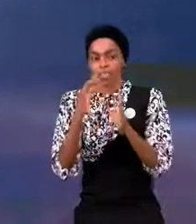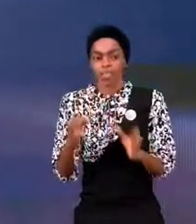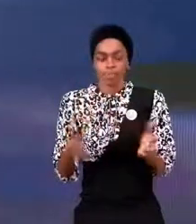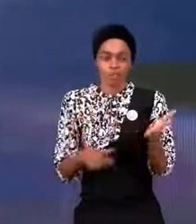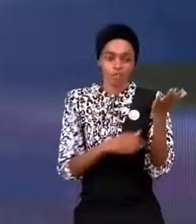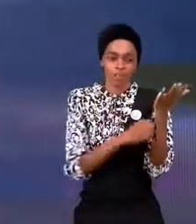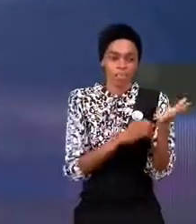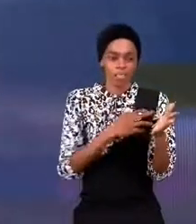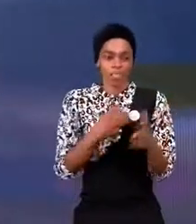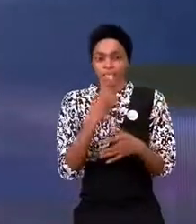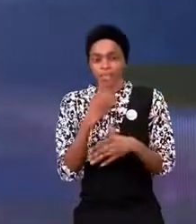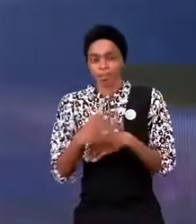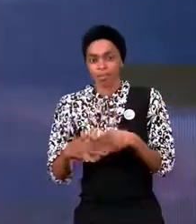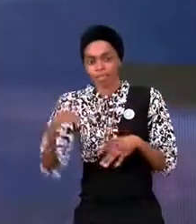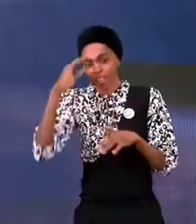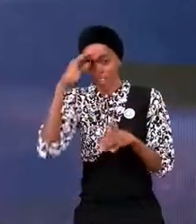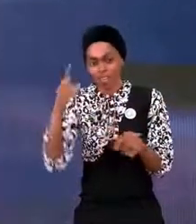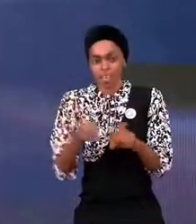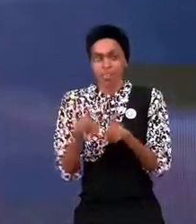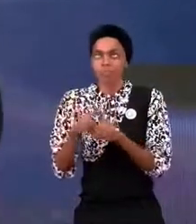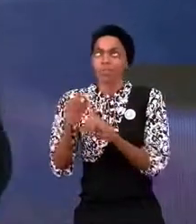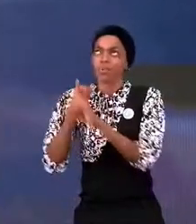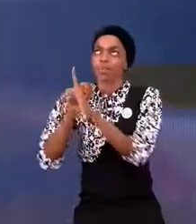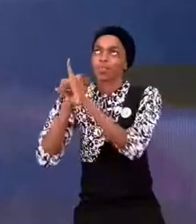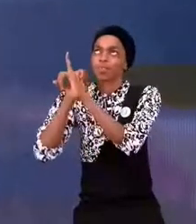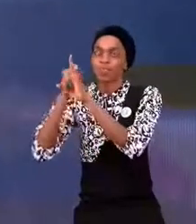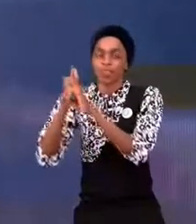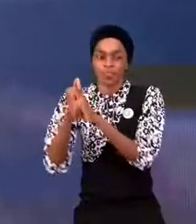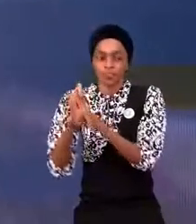également participé lui-même.